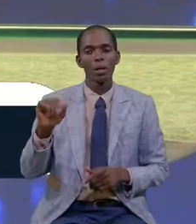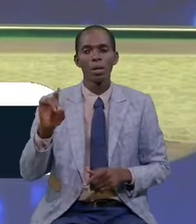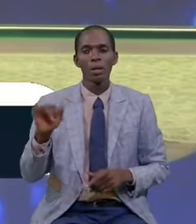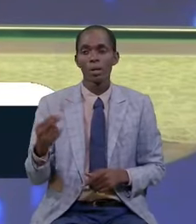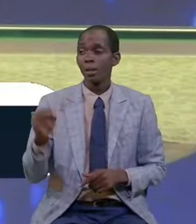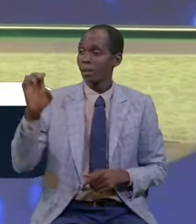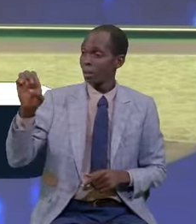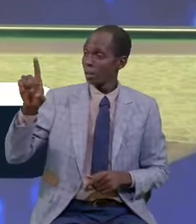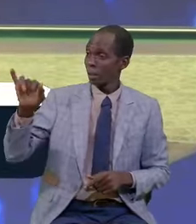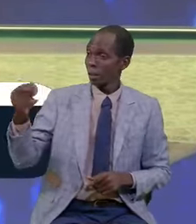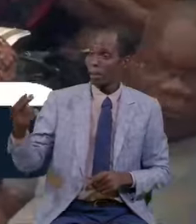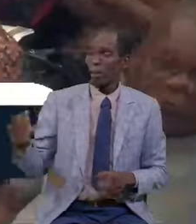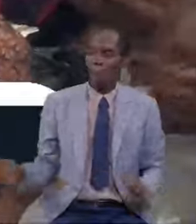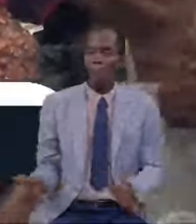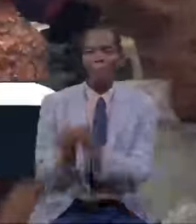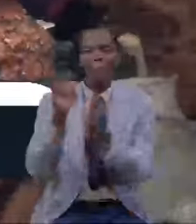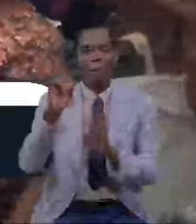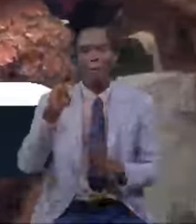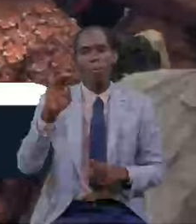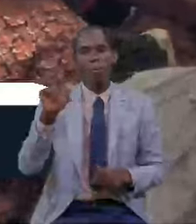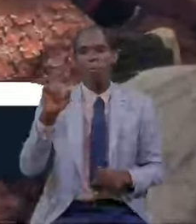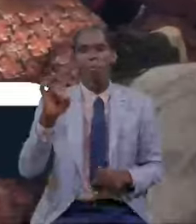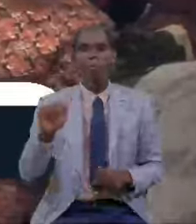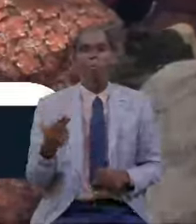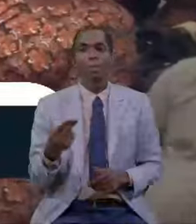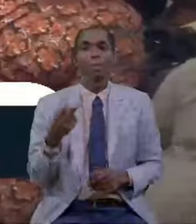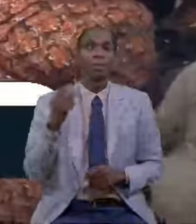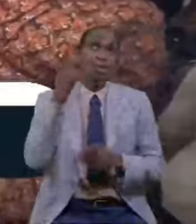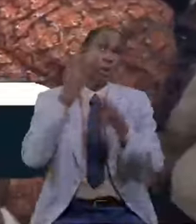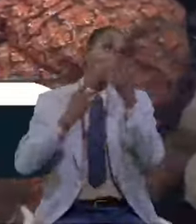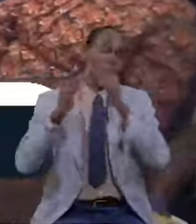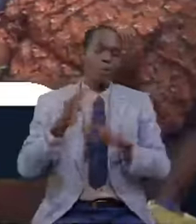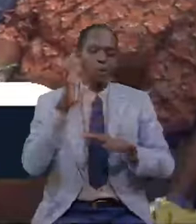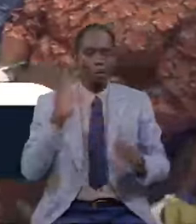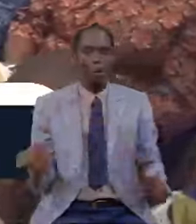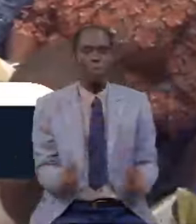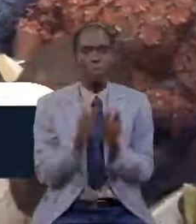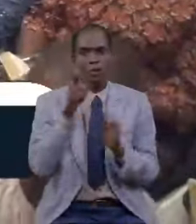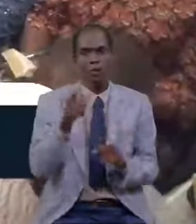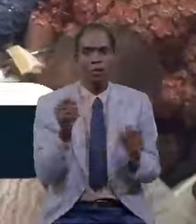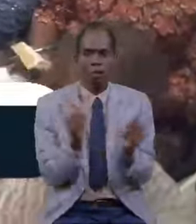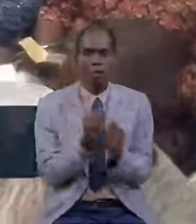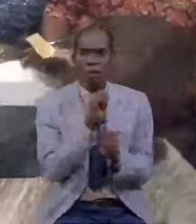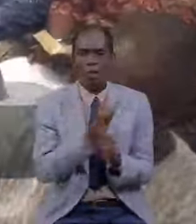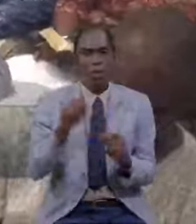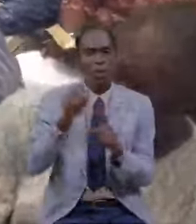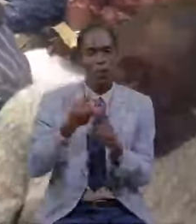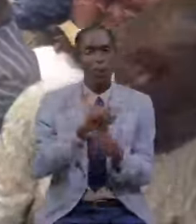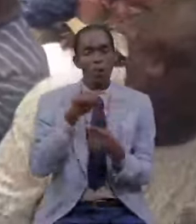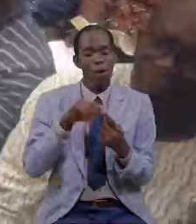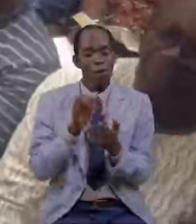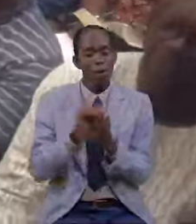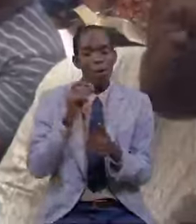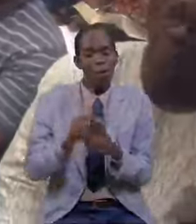Élie le rencontra. Le prophète va vous rencontrer. Il va te rencontrer avec un message. Et dès que le message te